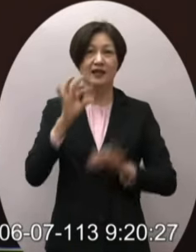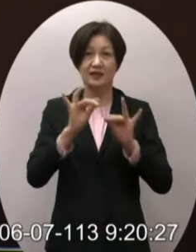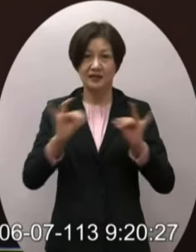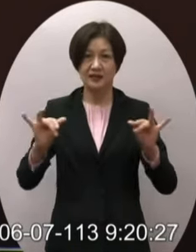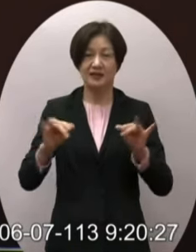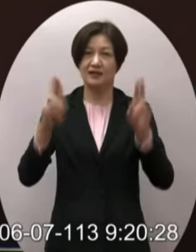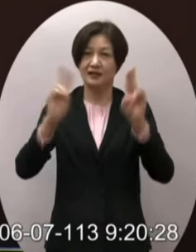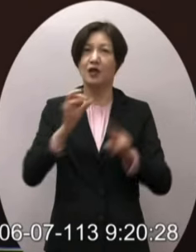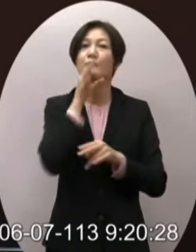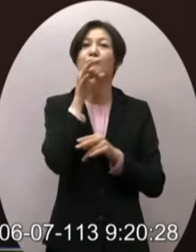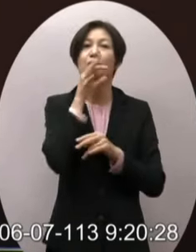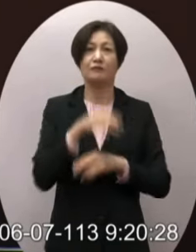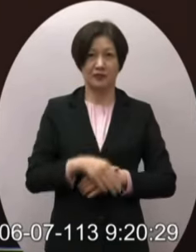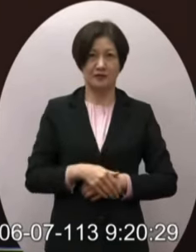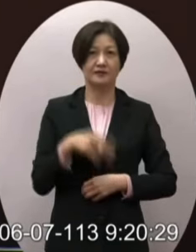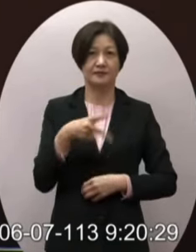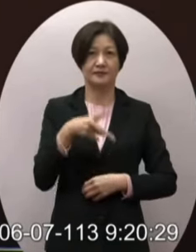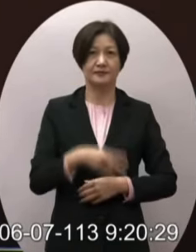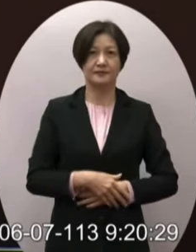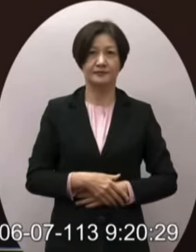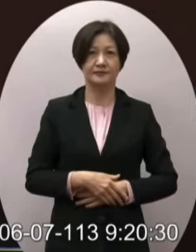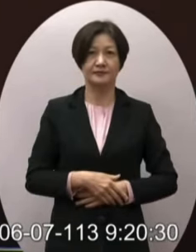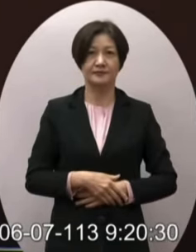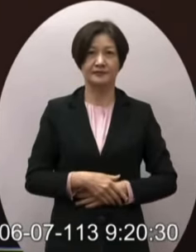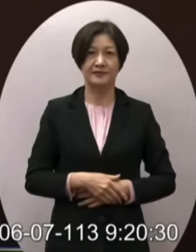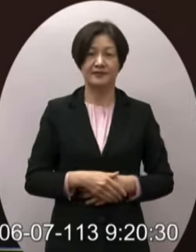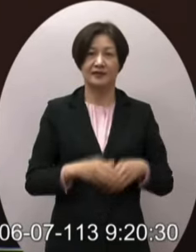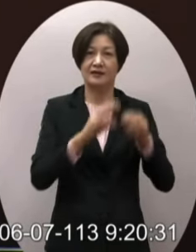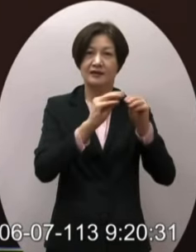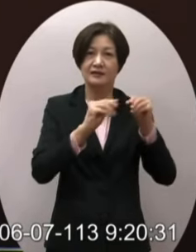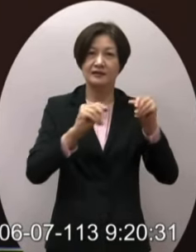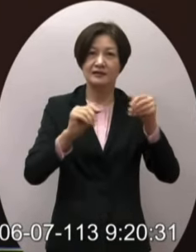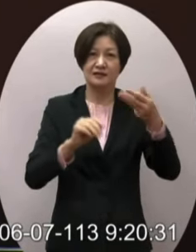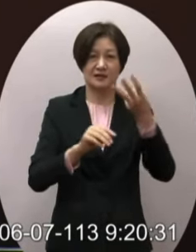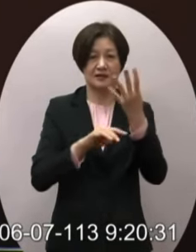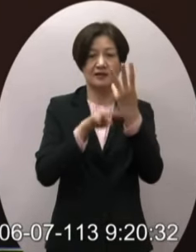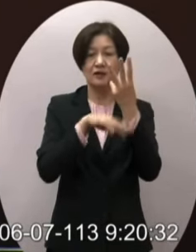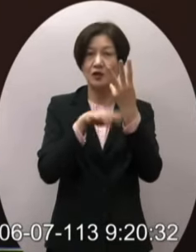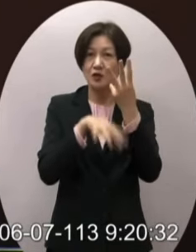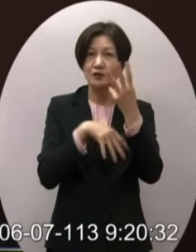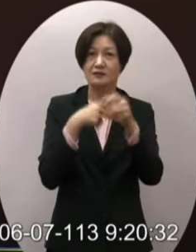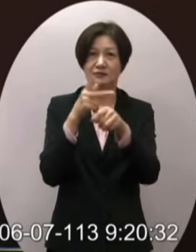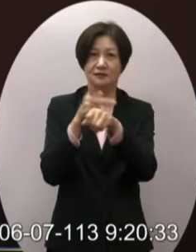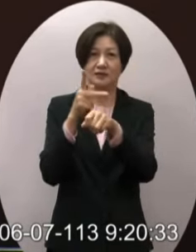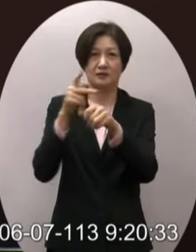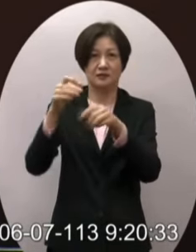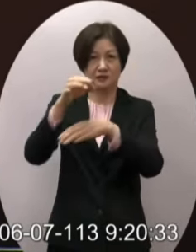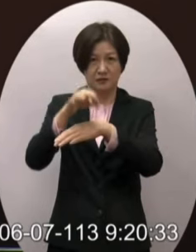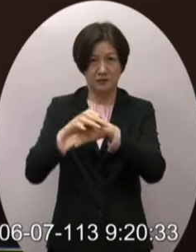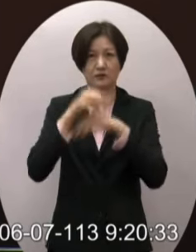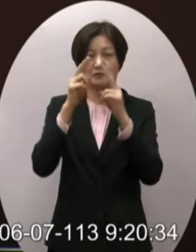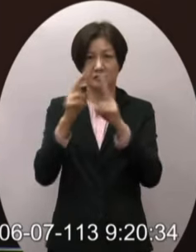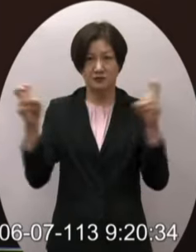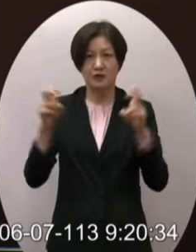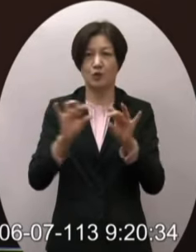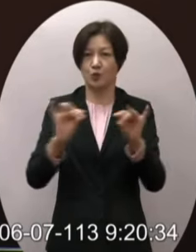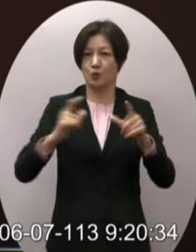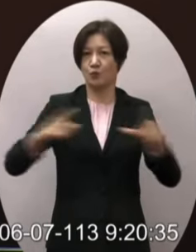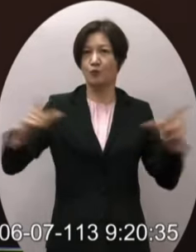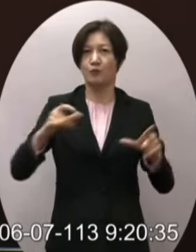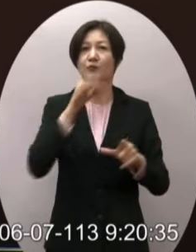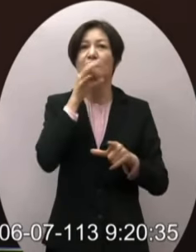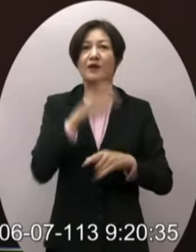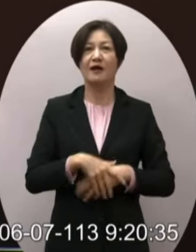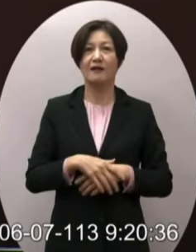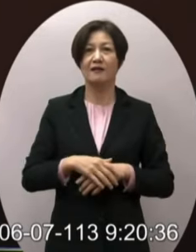力，台南的县城沙仑智慧科学城有广大的土地，随时可以提供